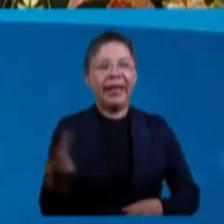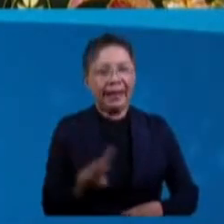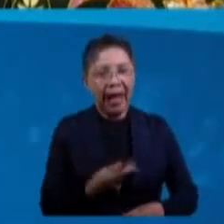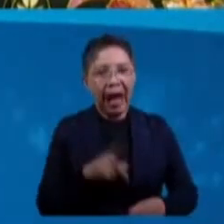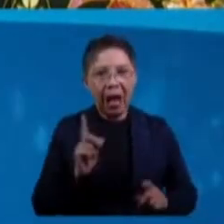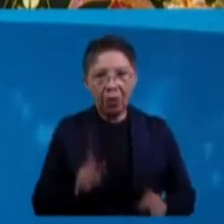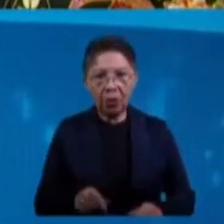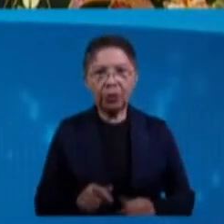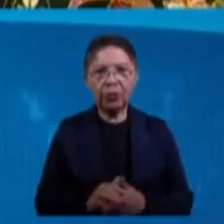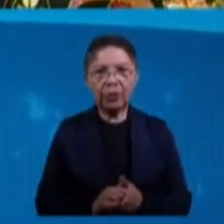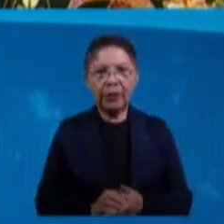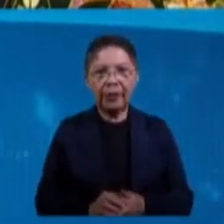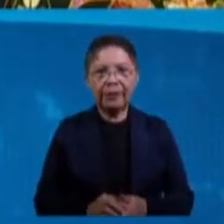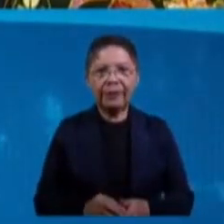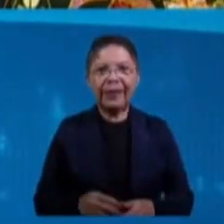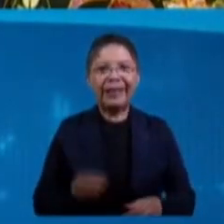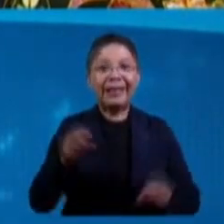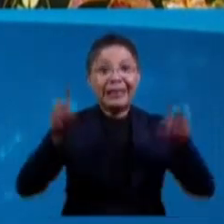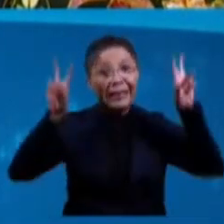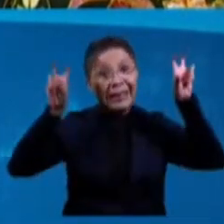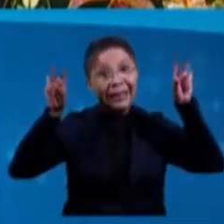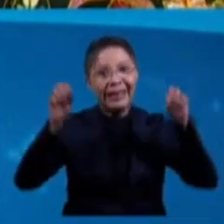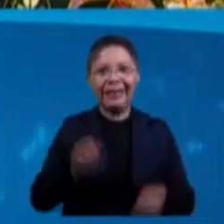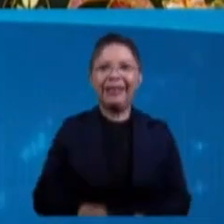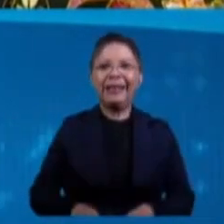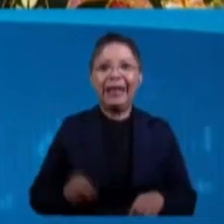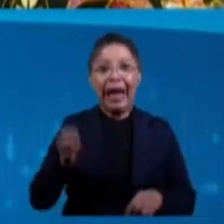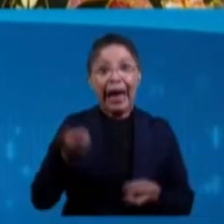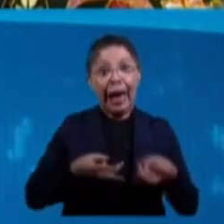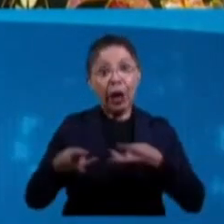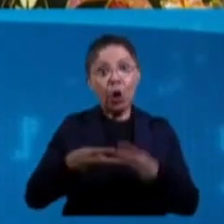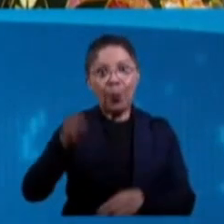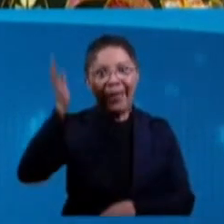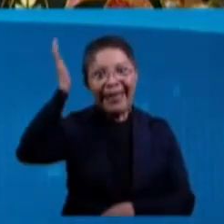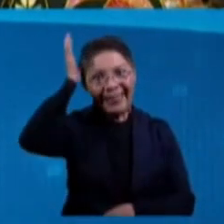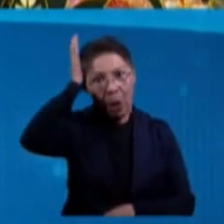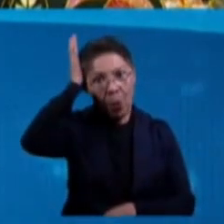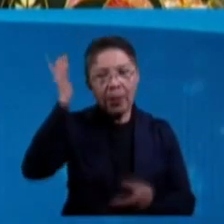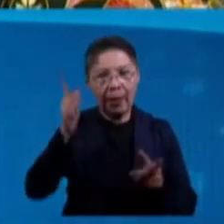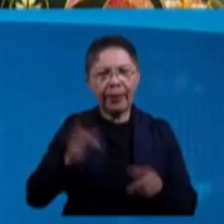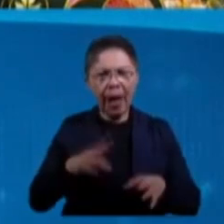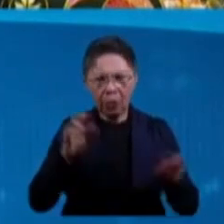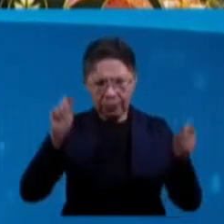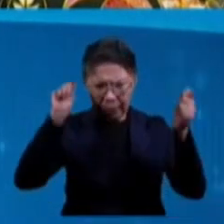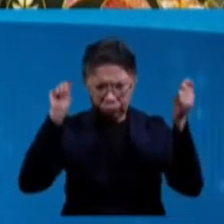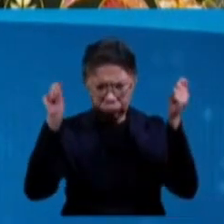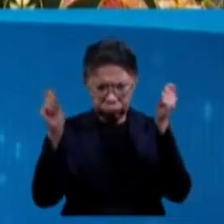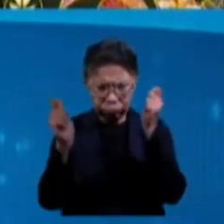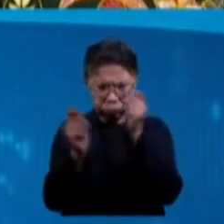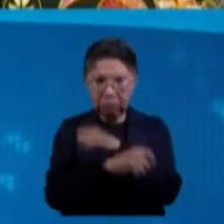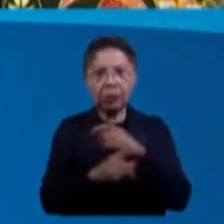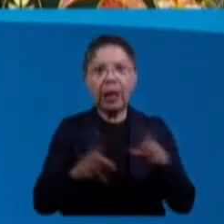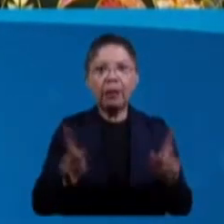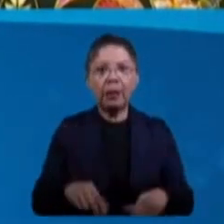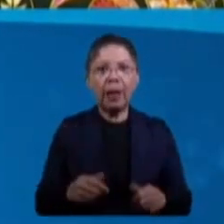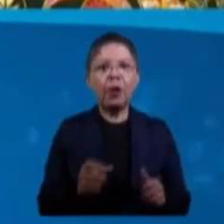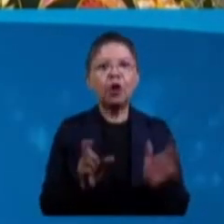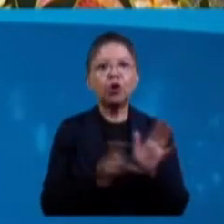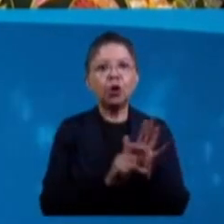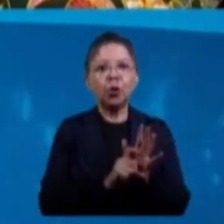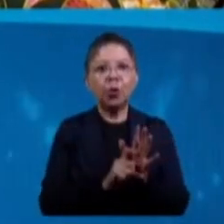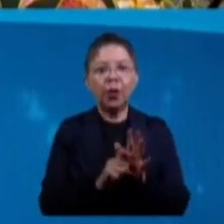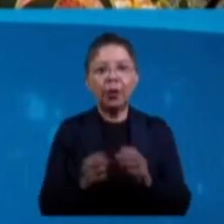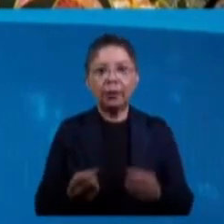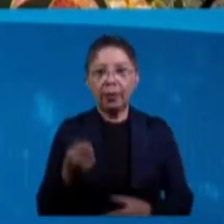mulai green economy, mulai mempersiapkan transformasi menjadi green economy. Ya, seperti